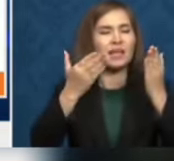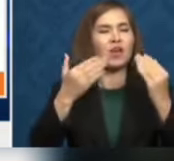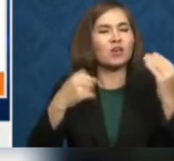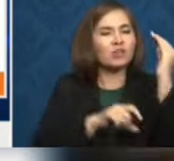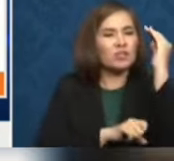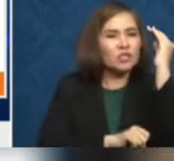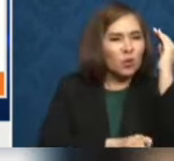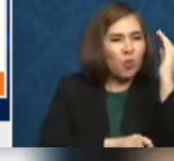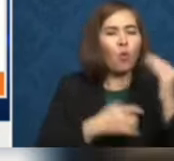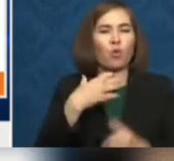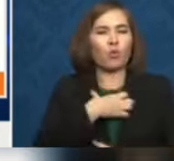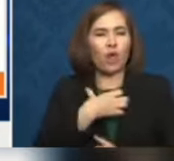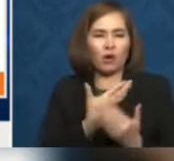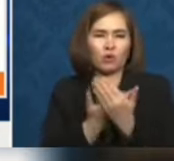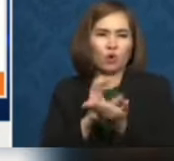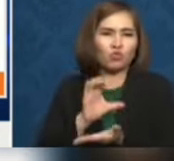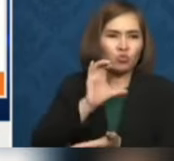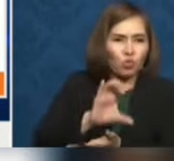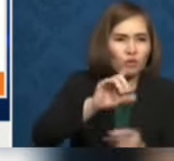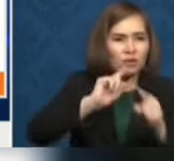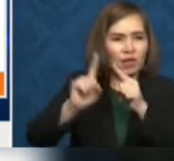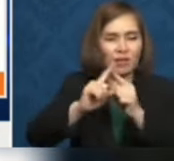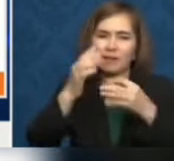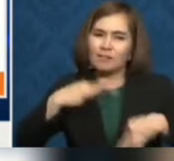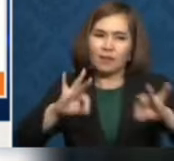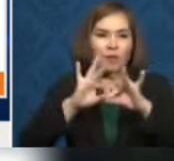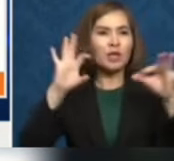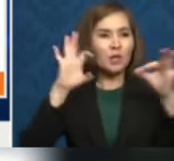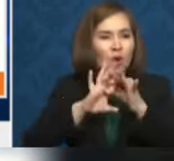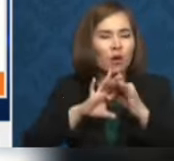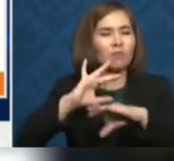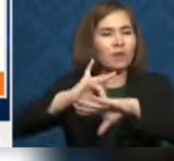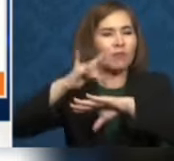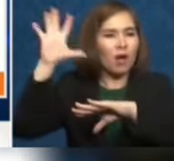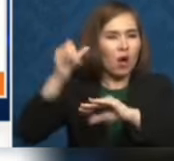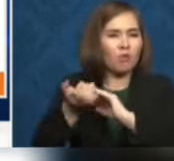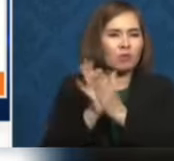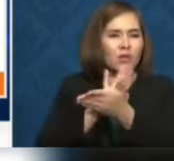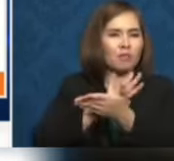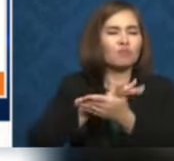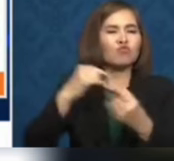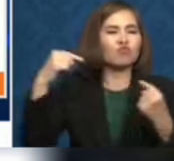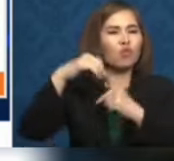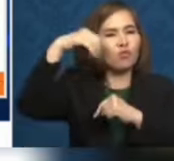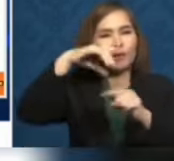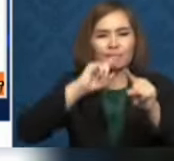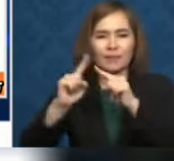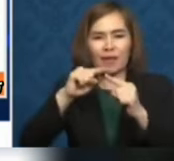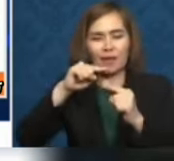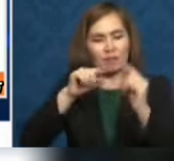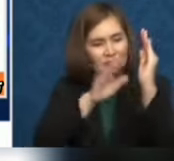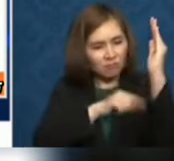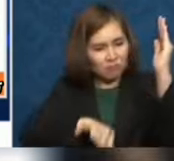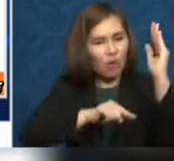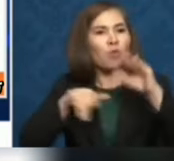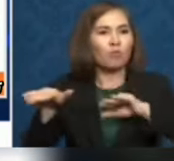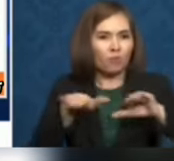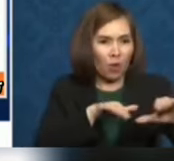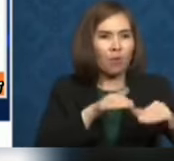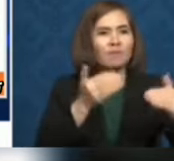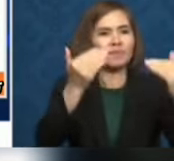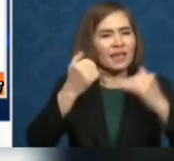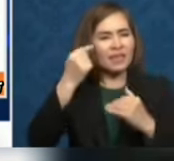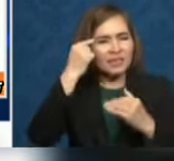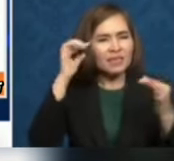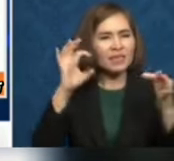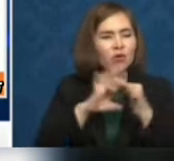Centerอยากจะลงทุนในอะไรที่มันสำคัญสำคัญที่ต้องใช้พลังงานสะอาดภาคใต้ของเรามีให้เราคิดกันเรื่องชลประทานให้กับพี่น้องภาค